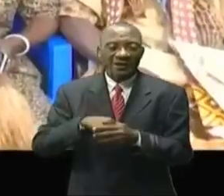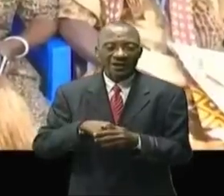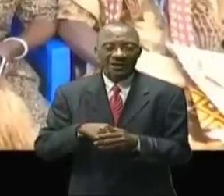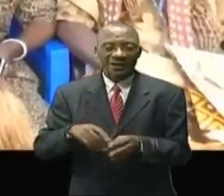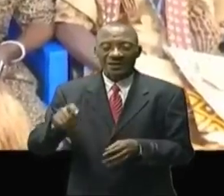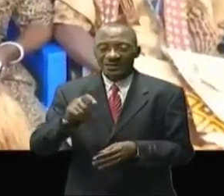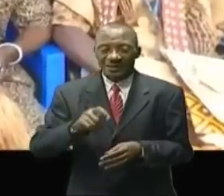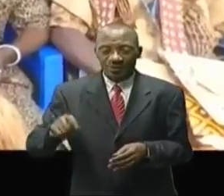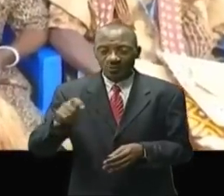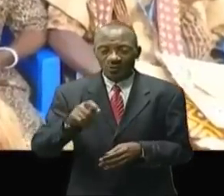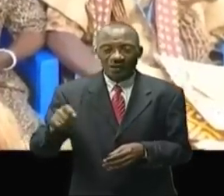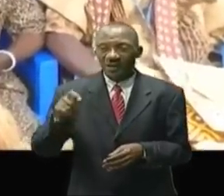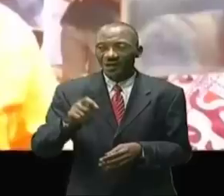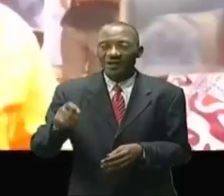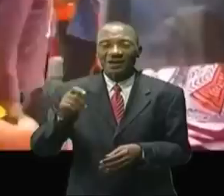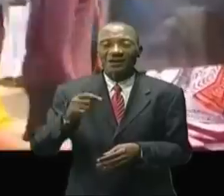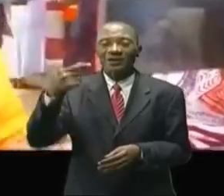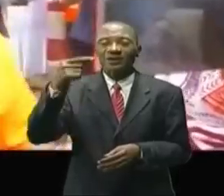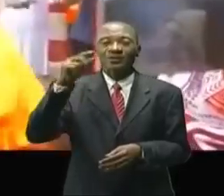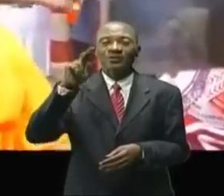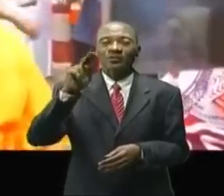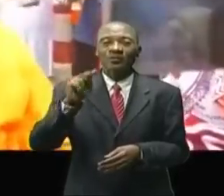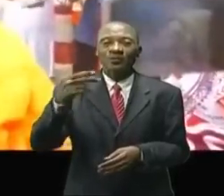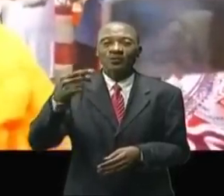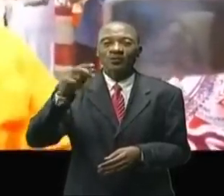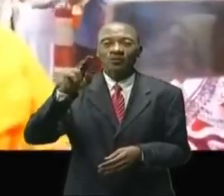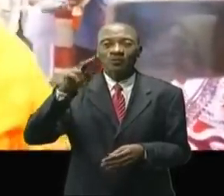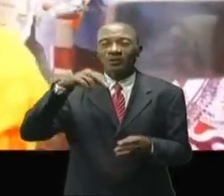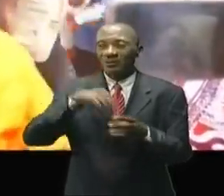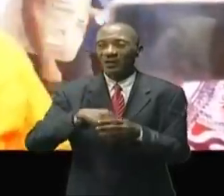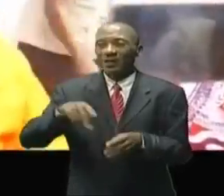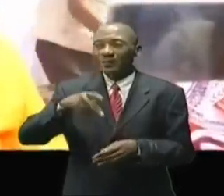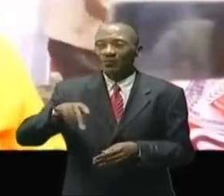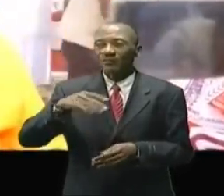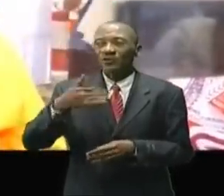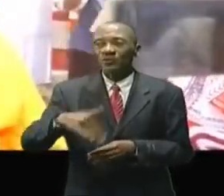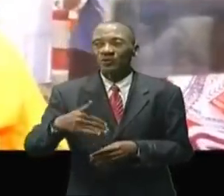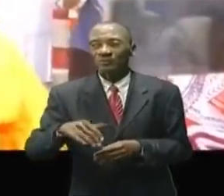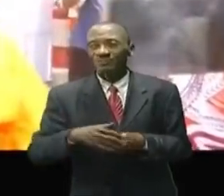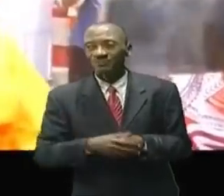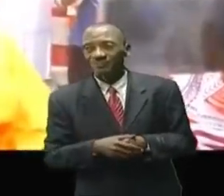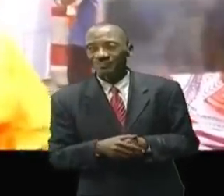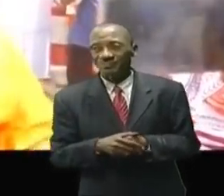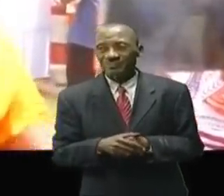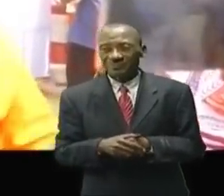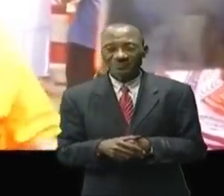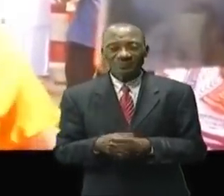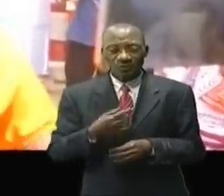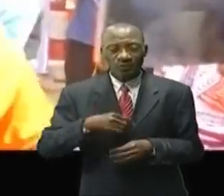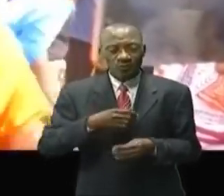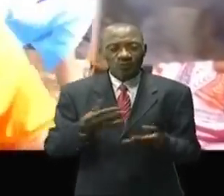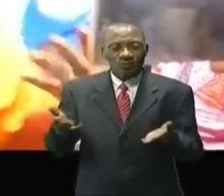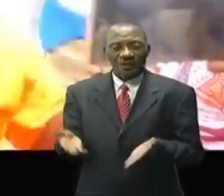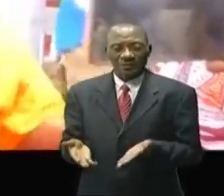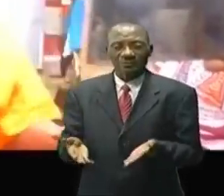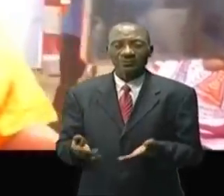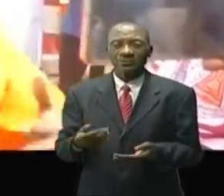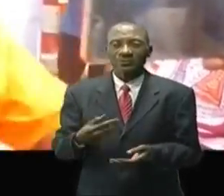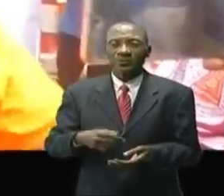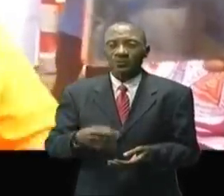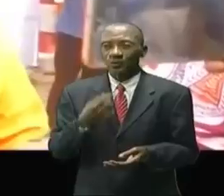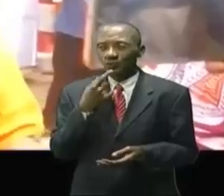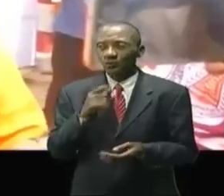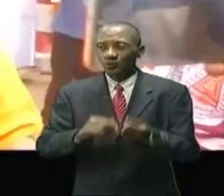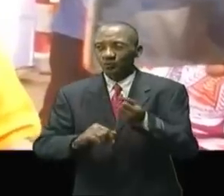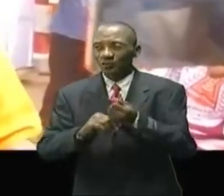de l'Office des routes comme maître d'ouvrage. Nous sommes là pour appuyer les actions du chef de l'État et le développement en fait qui doit partir de la base